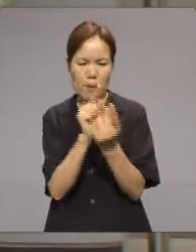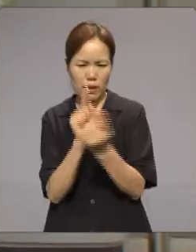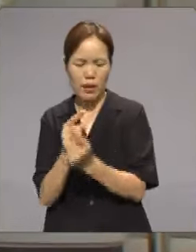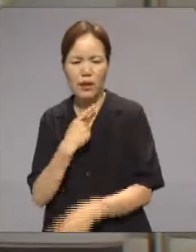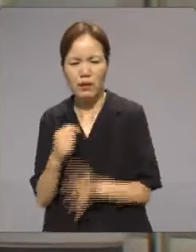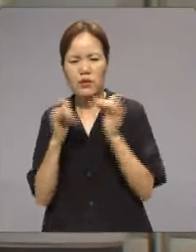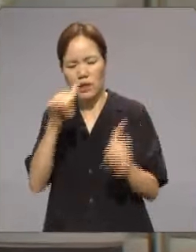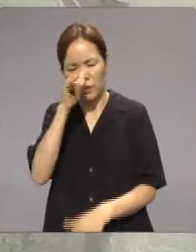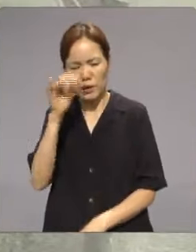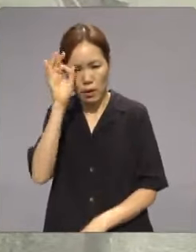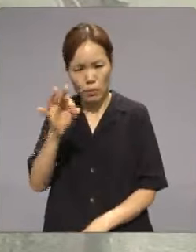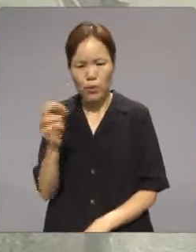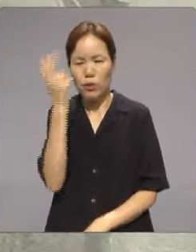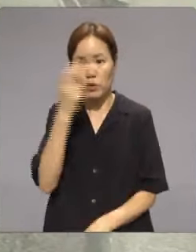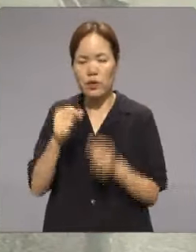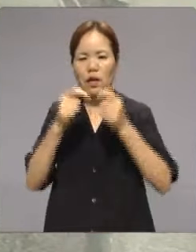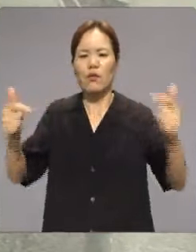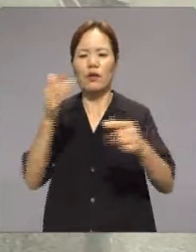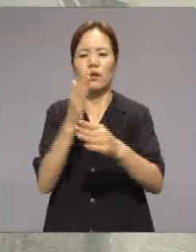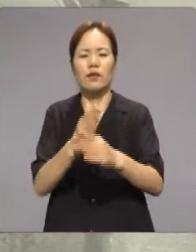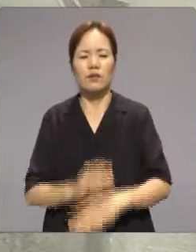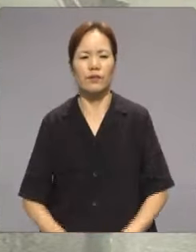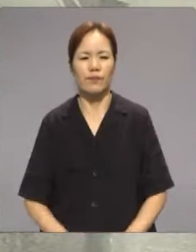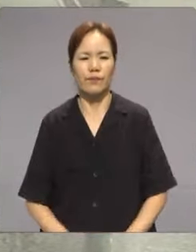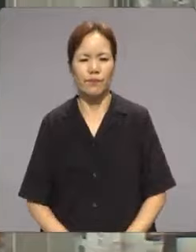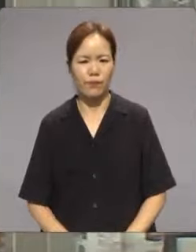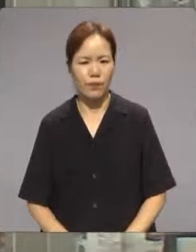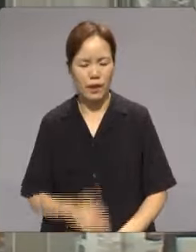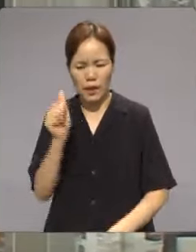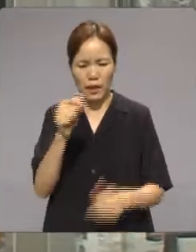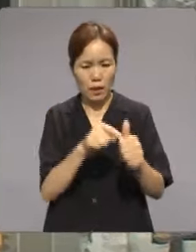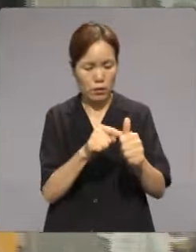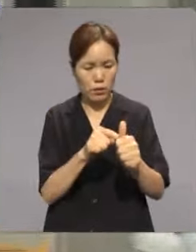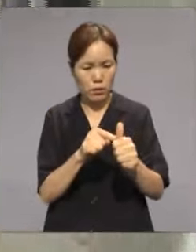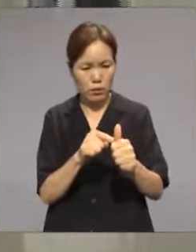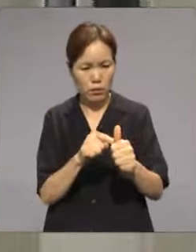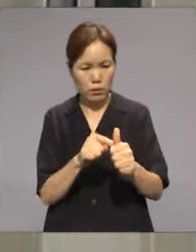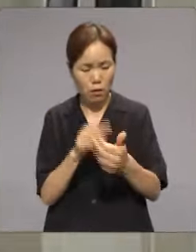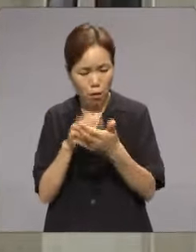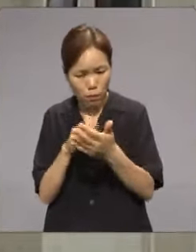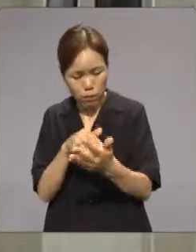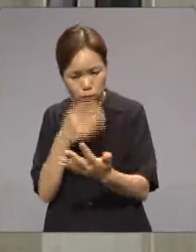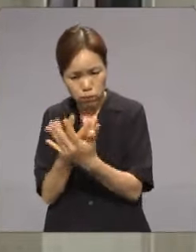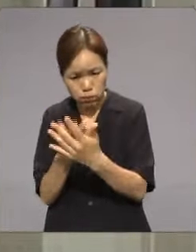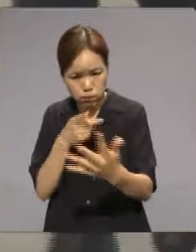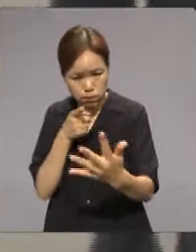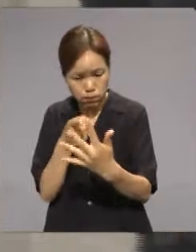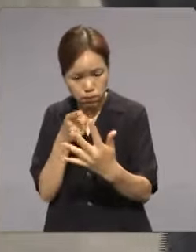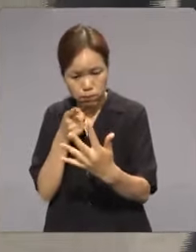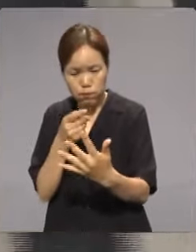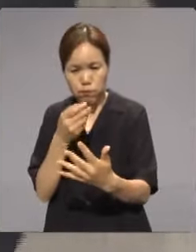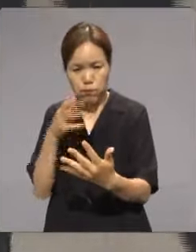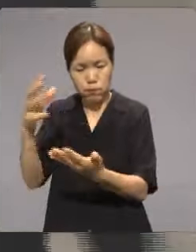보고 수사를 확대하고 있습니다 공작 부서가 아닌가 어떻게 기미를 확보했는지 계속 추궁